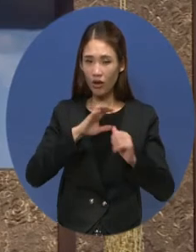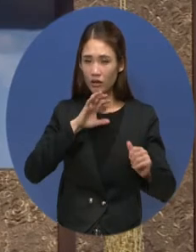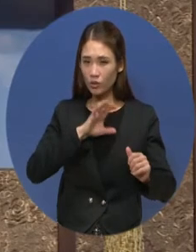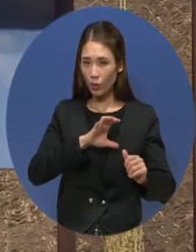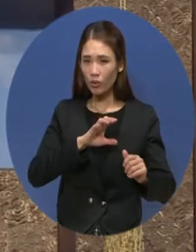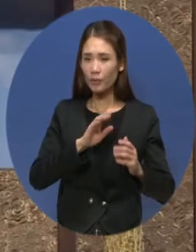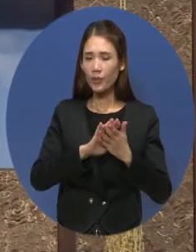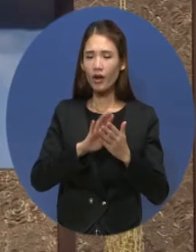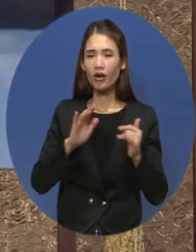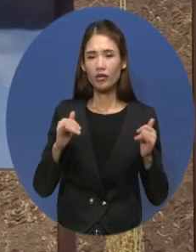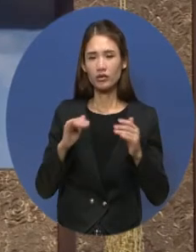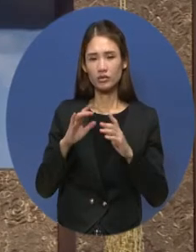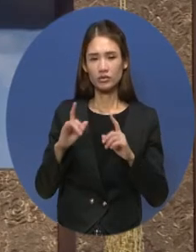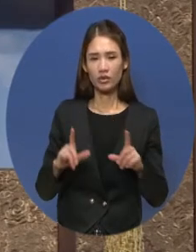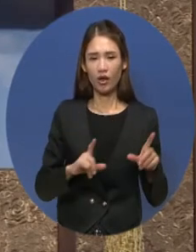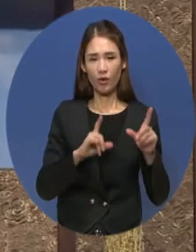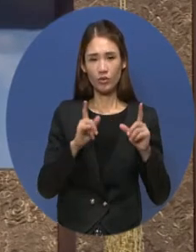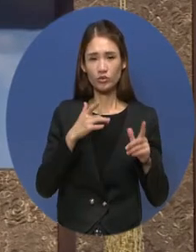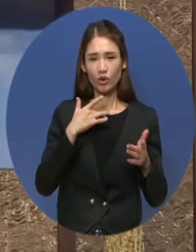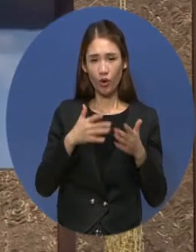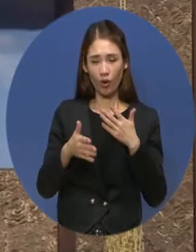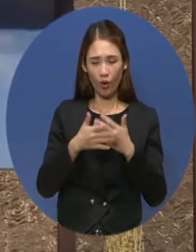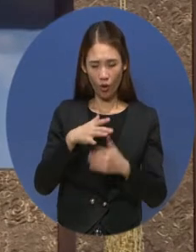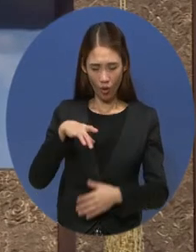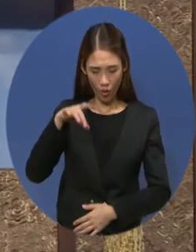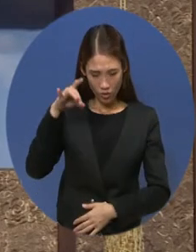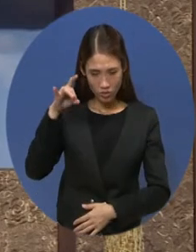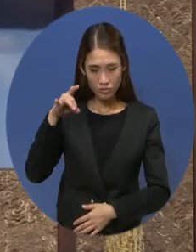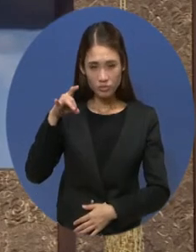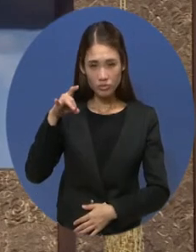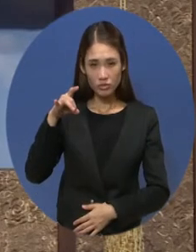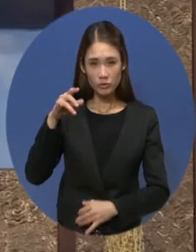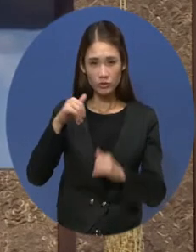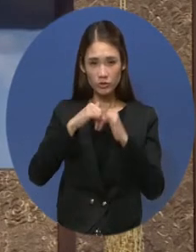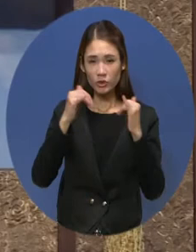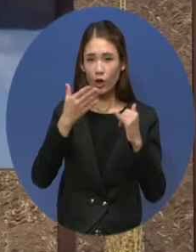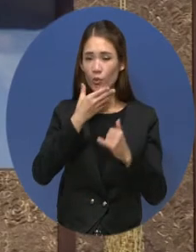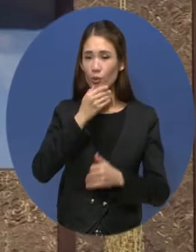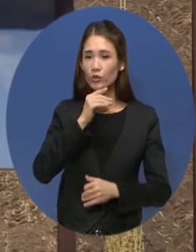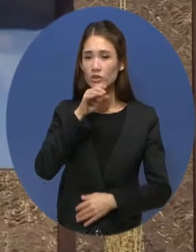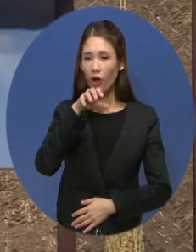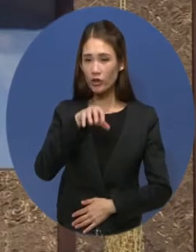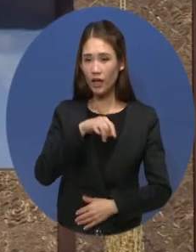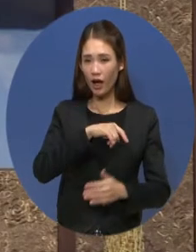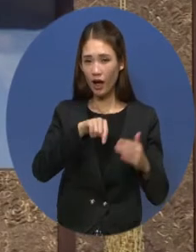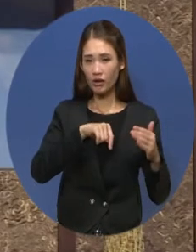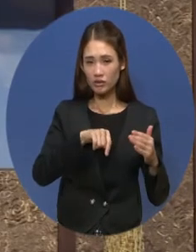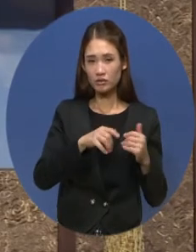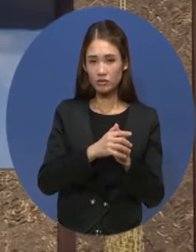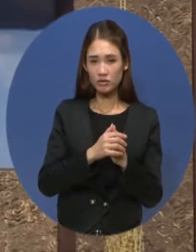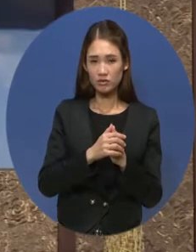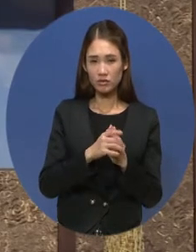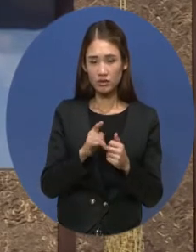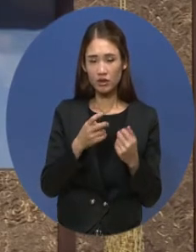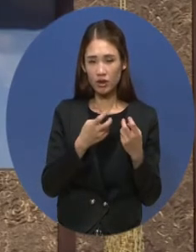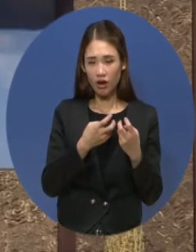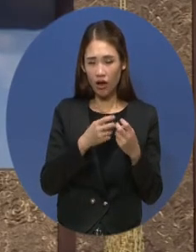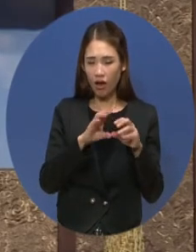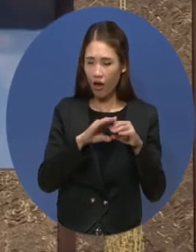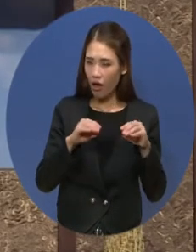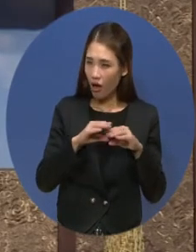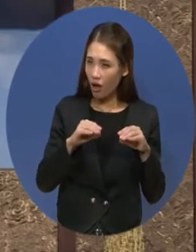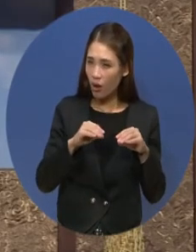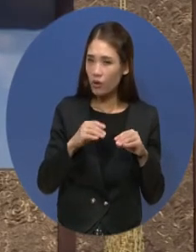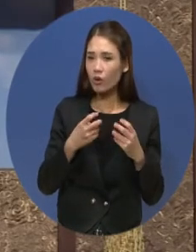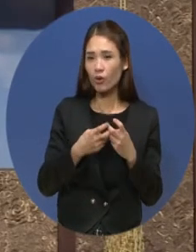시대는 어 저도 처음 경험에 대해 게 사회복지 현장에서 어떻게 이 문제를 풀어갈 것인가 지금